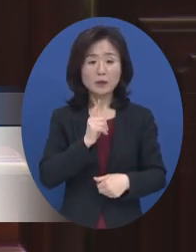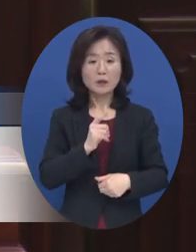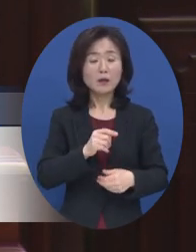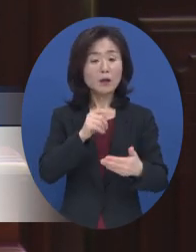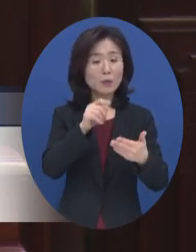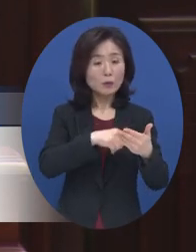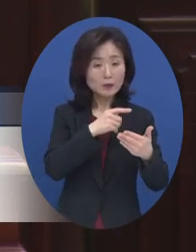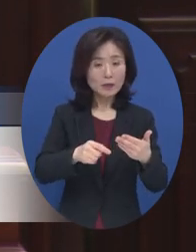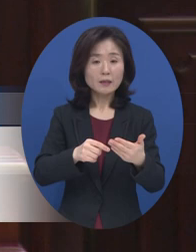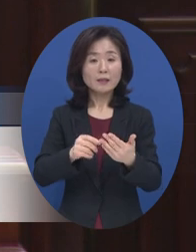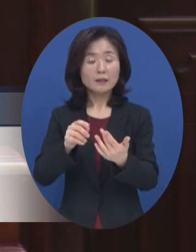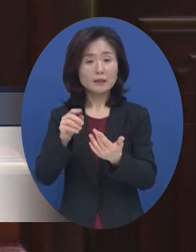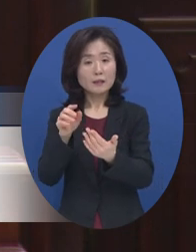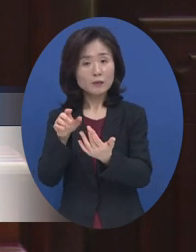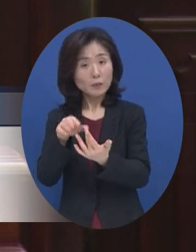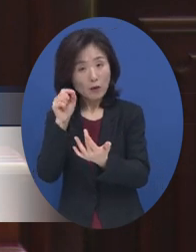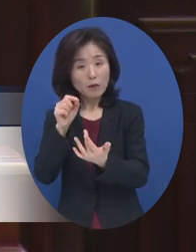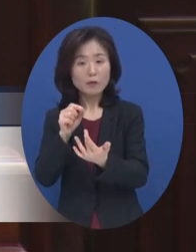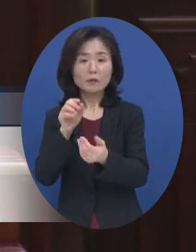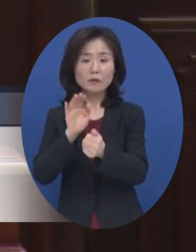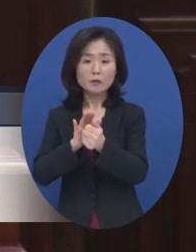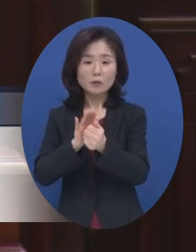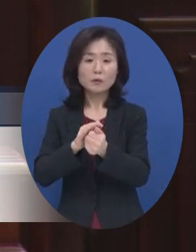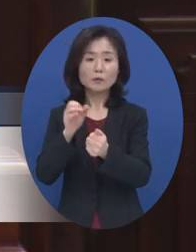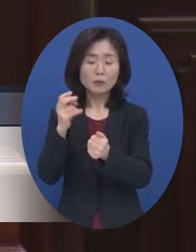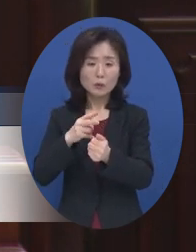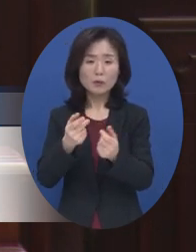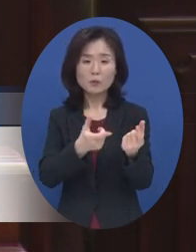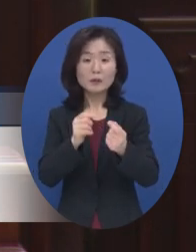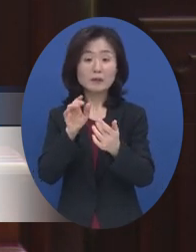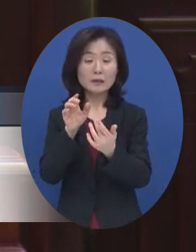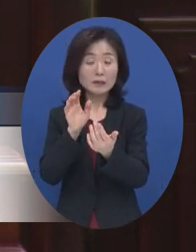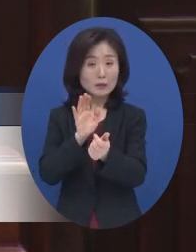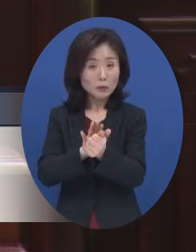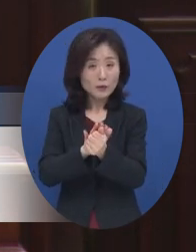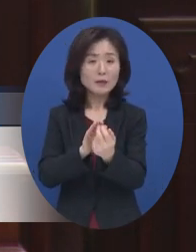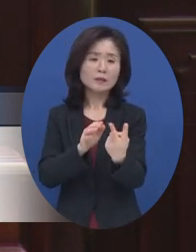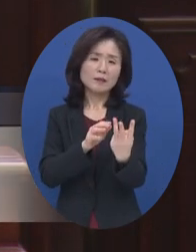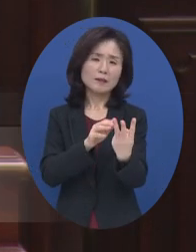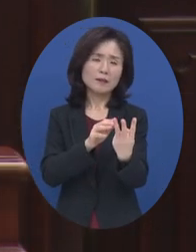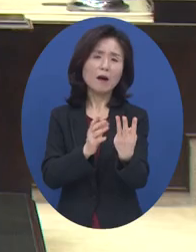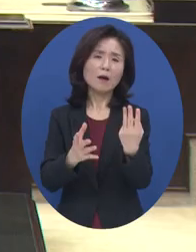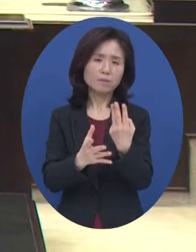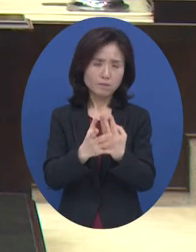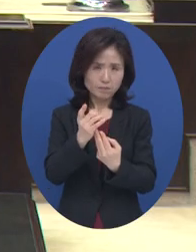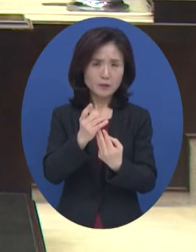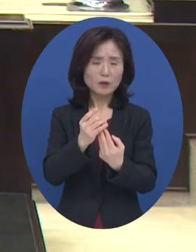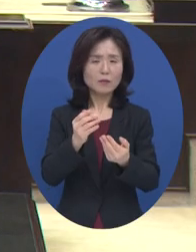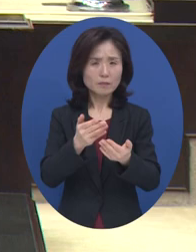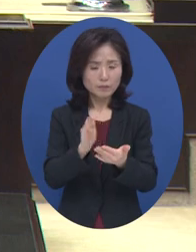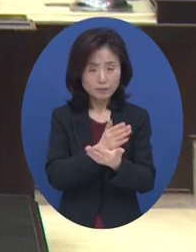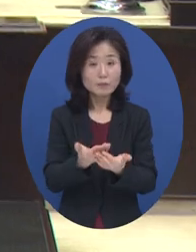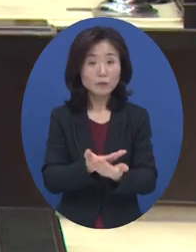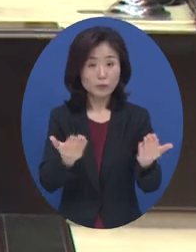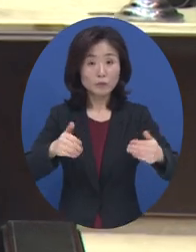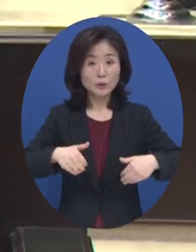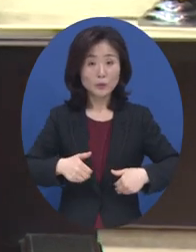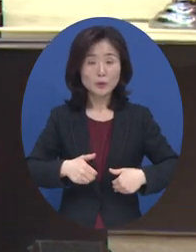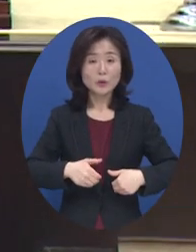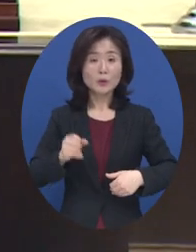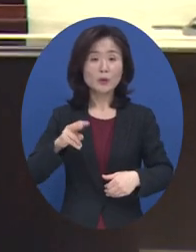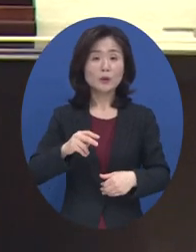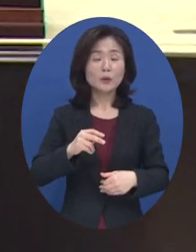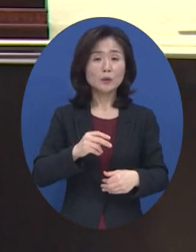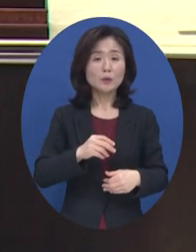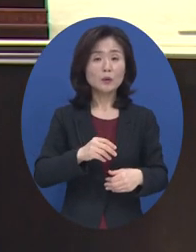세가지는 합리적으로 어 적절하게 배분해서 집행 할 필요가 있고 경기복지재단 에 양평 이전